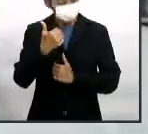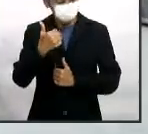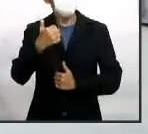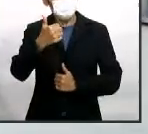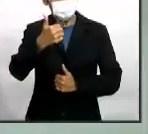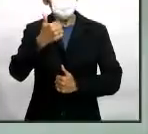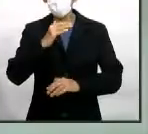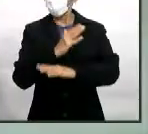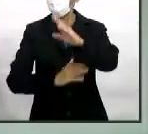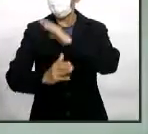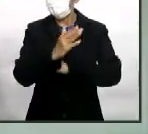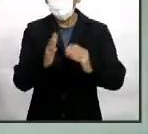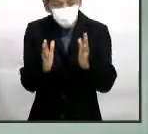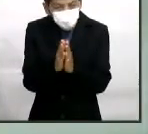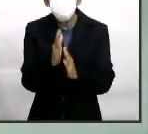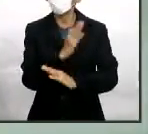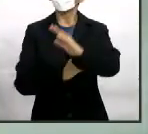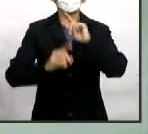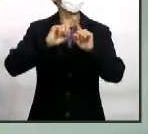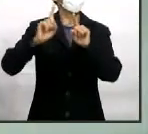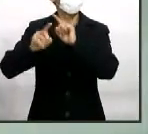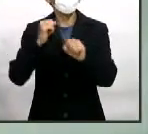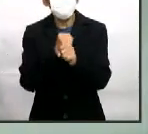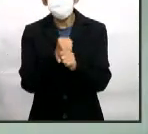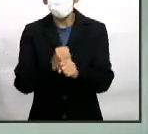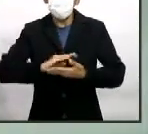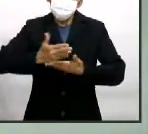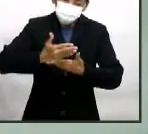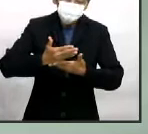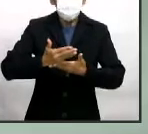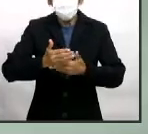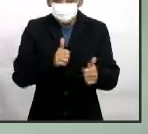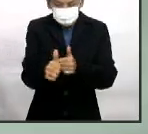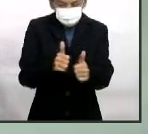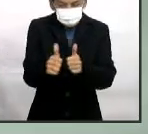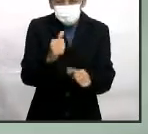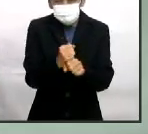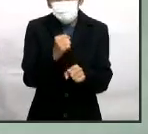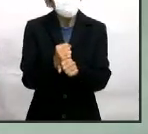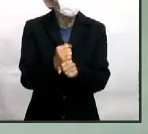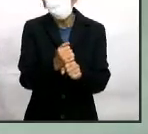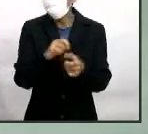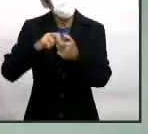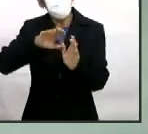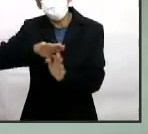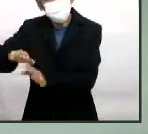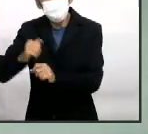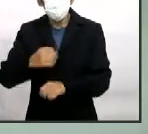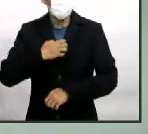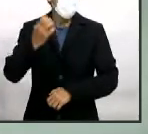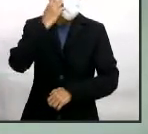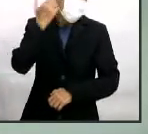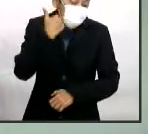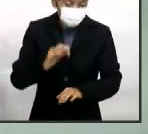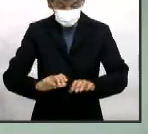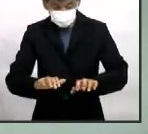ที่คนพิการเข้าถึงคนพิการคือพูดง่ายๆว่าอุปกรณ์สนามอะไรต่างๆเนี่ยมันตัดเรื่องปัญหาเรื่องพวกนี้ไปคุณมีโทรศัพท์คุณมีคอม